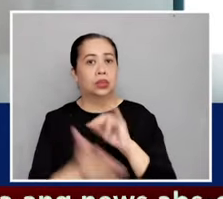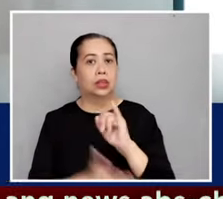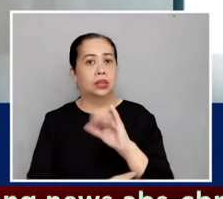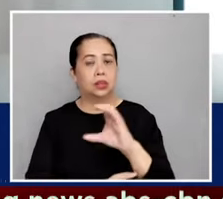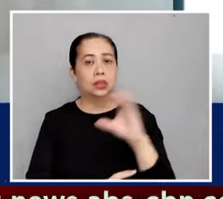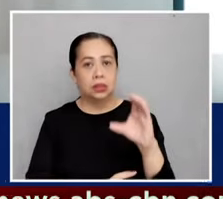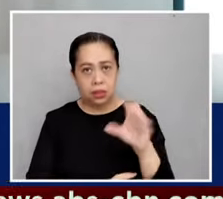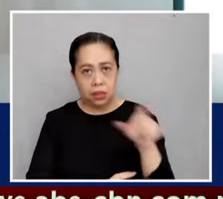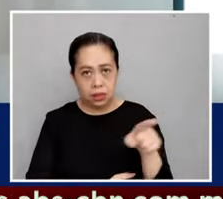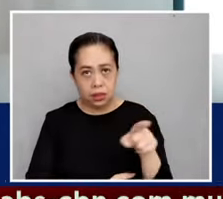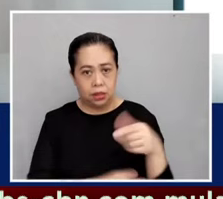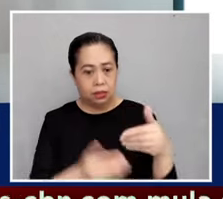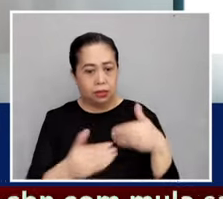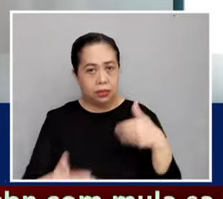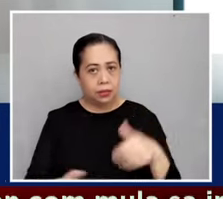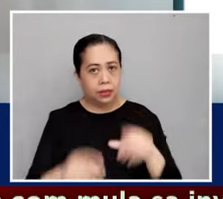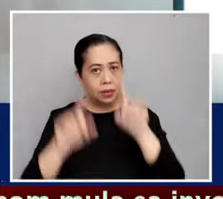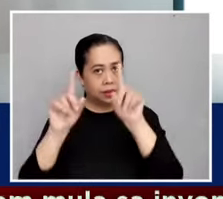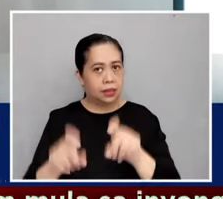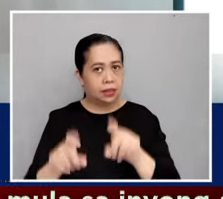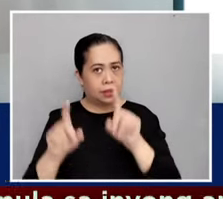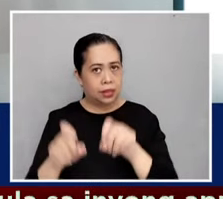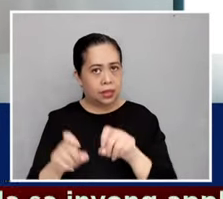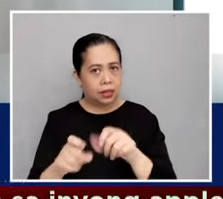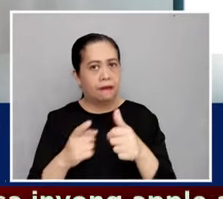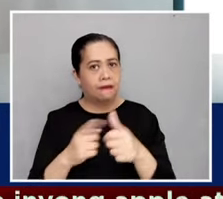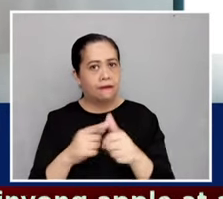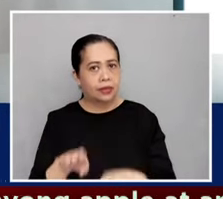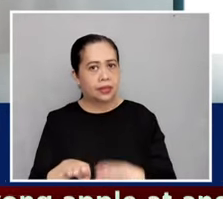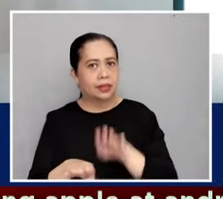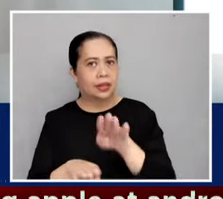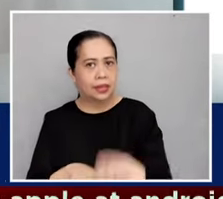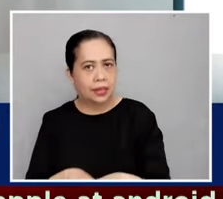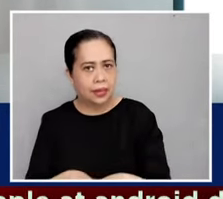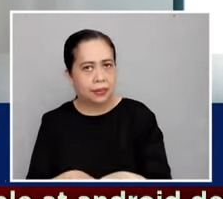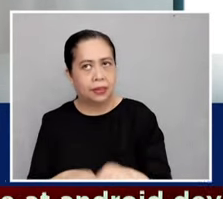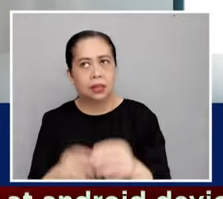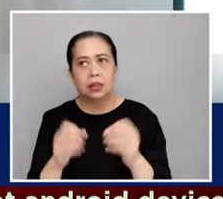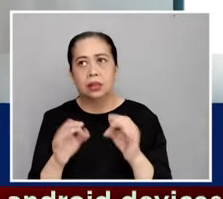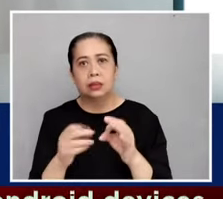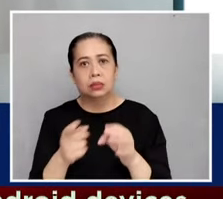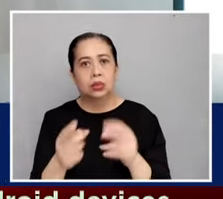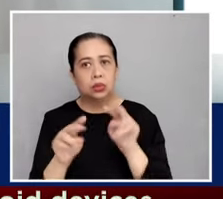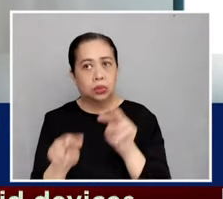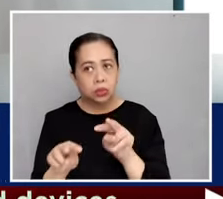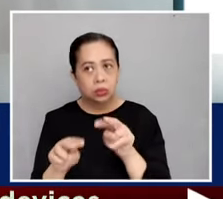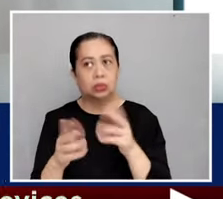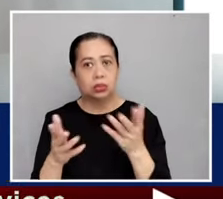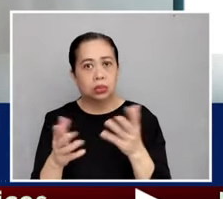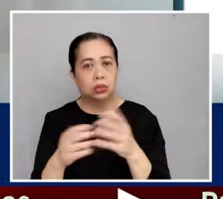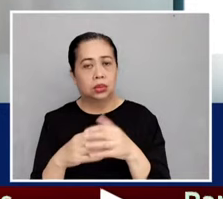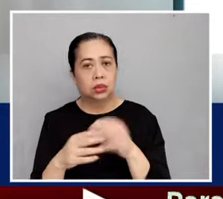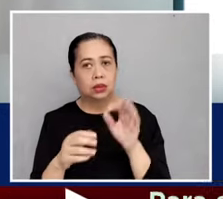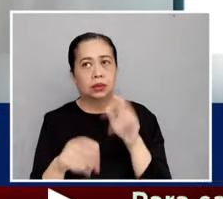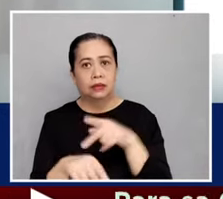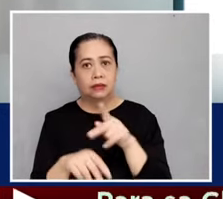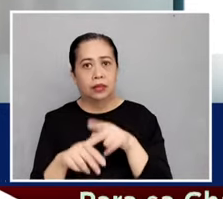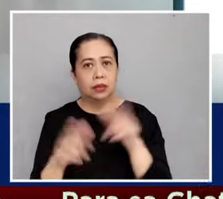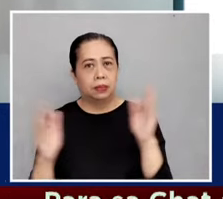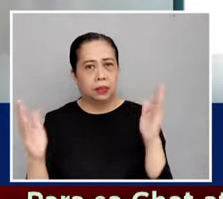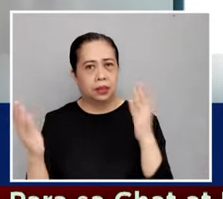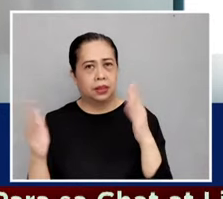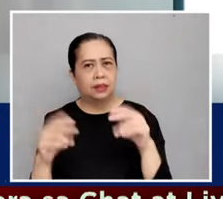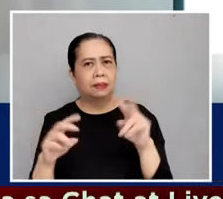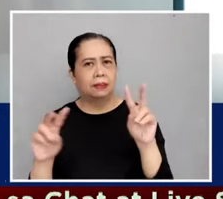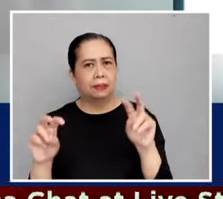that a preliminary examination is the first step. In fact, if you look at it in Philippine terms, this is a